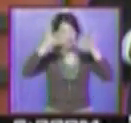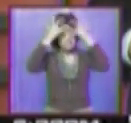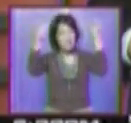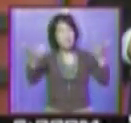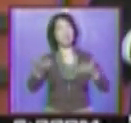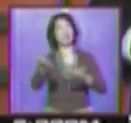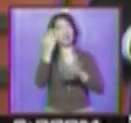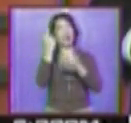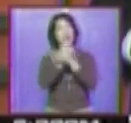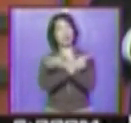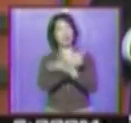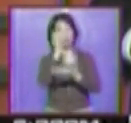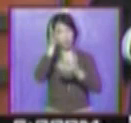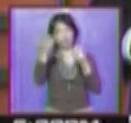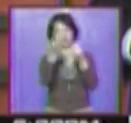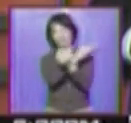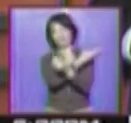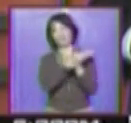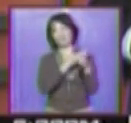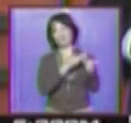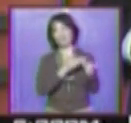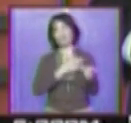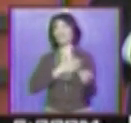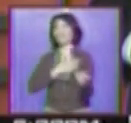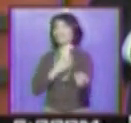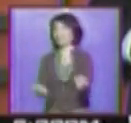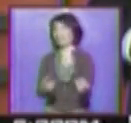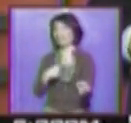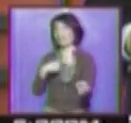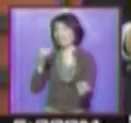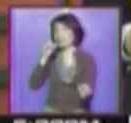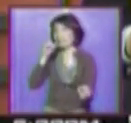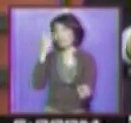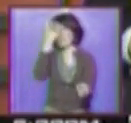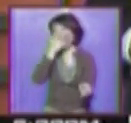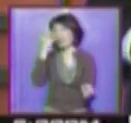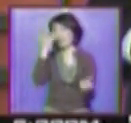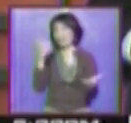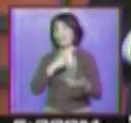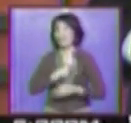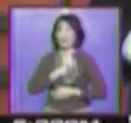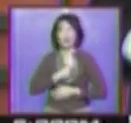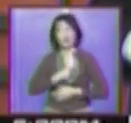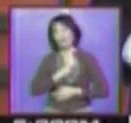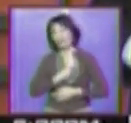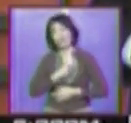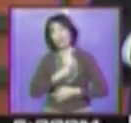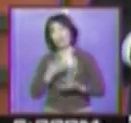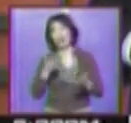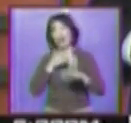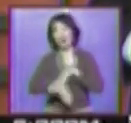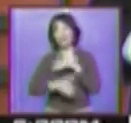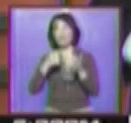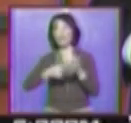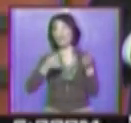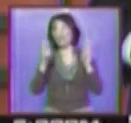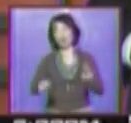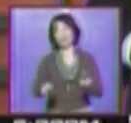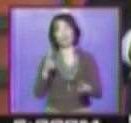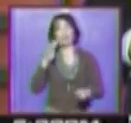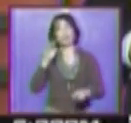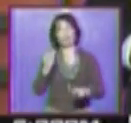linggo. Ang enforcer na umaming lasing daw siya. Puro pagsisisi ngayon matapos ang insidente. Mia